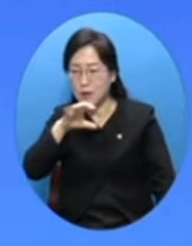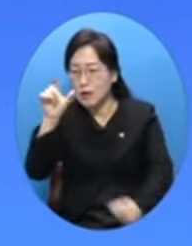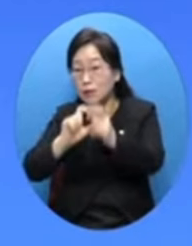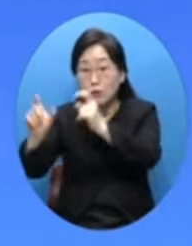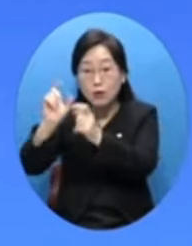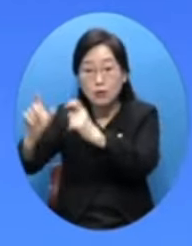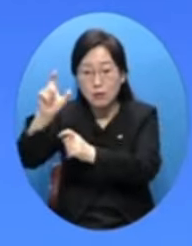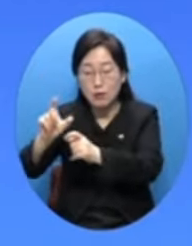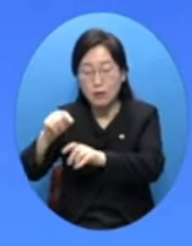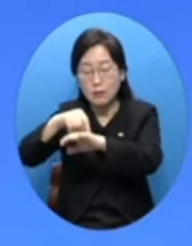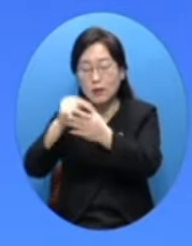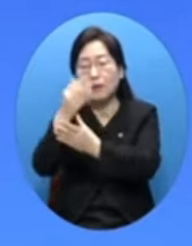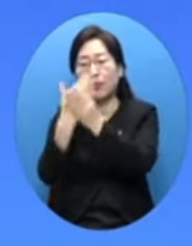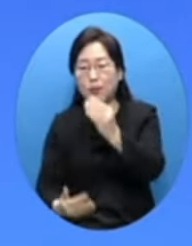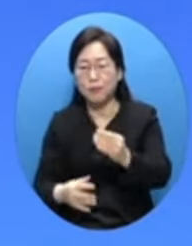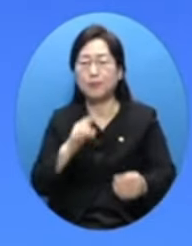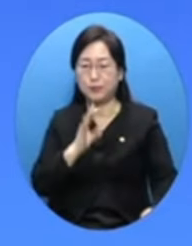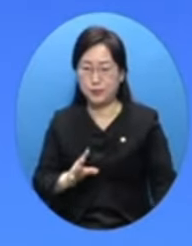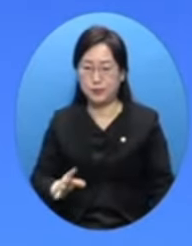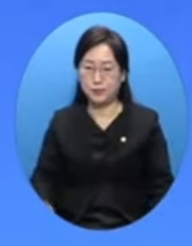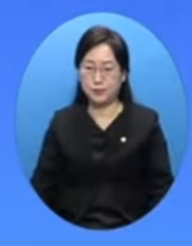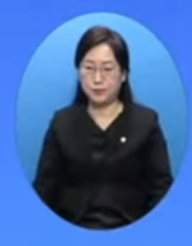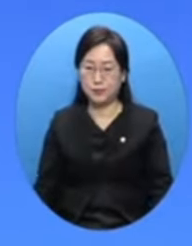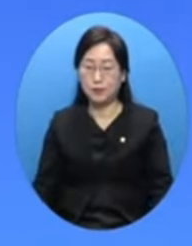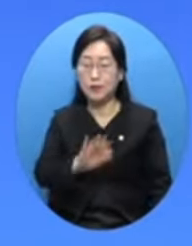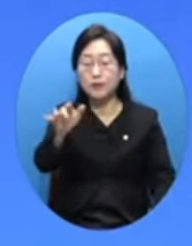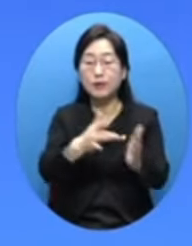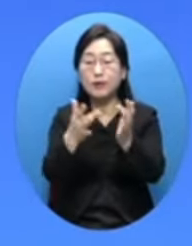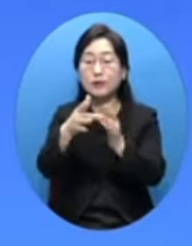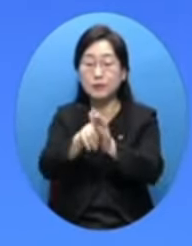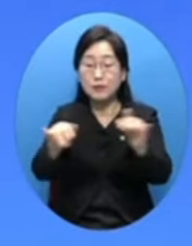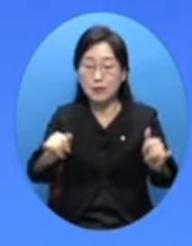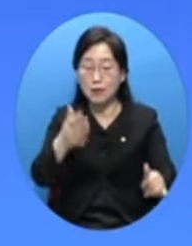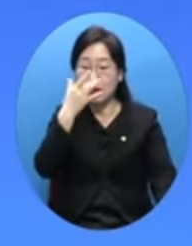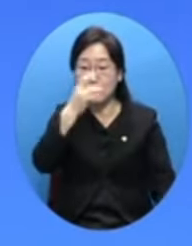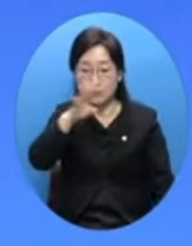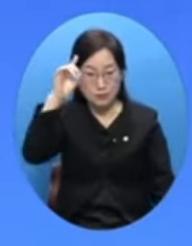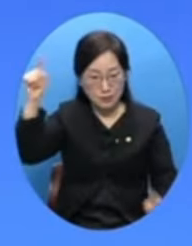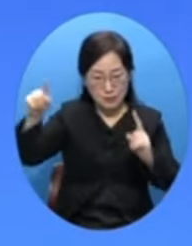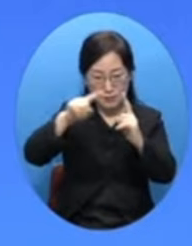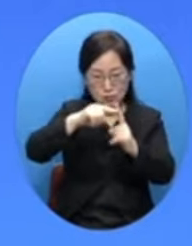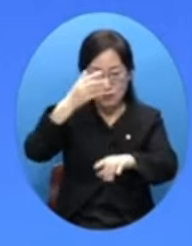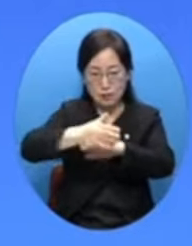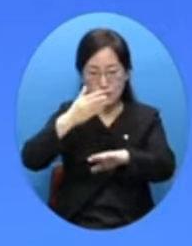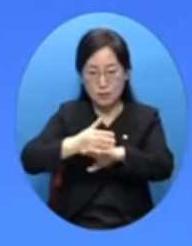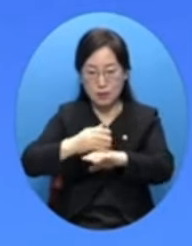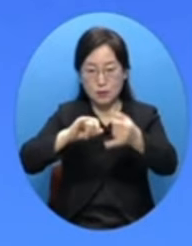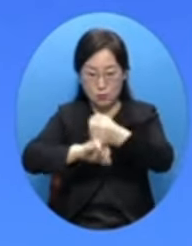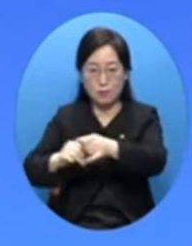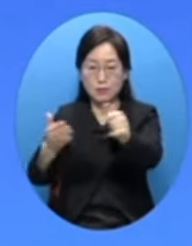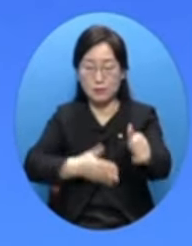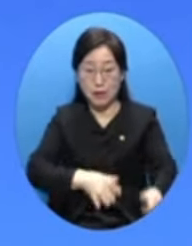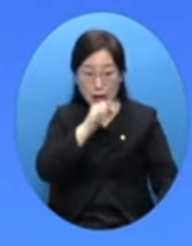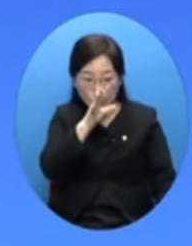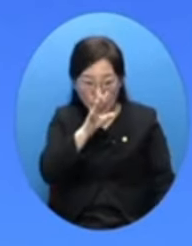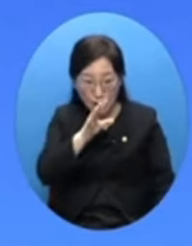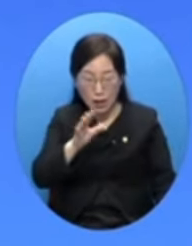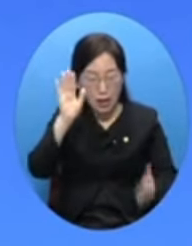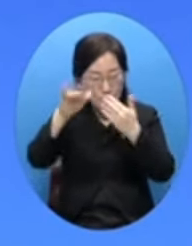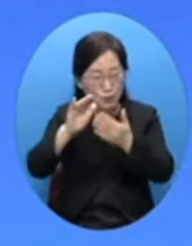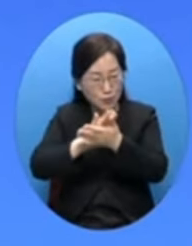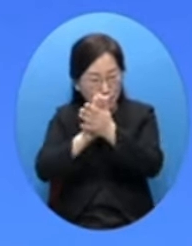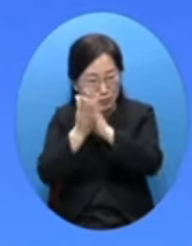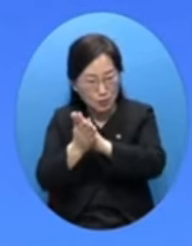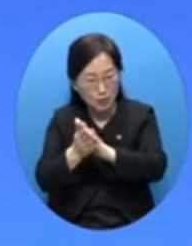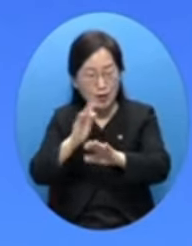더 깊은 절망으로 인도하는 것입니다 우리 예수를 믿는 사람들은 절대 긍정 절대 감사로 나가야 합니다 안 되는 것은 잘되게 해 줄